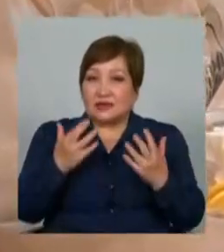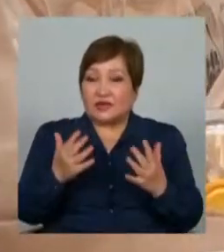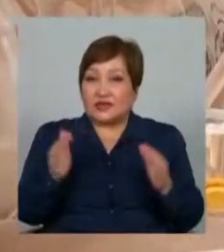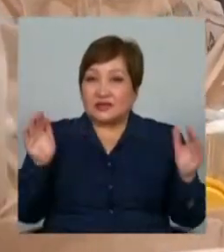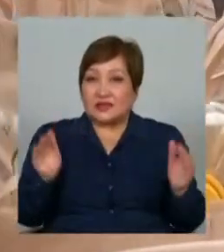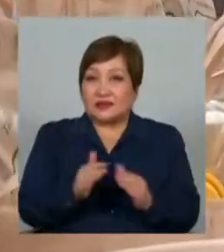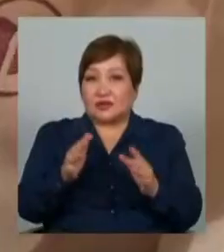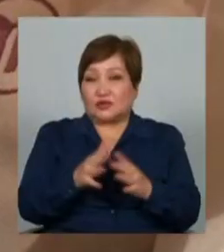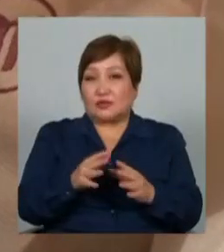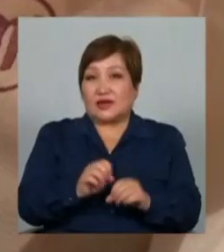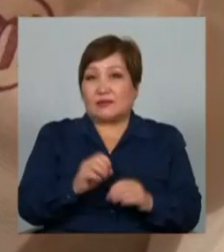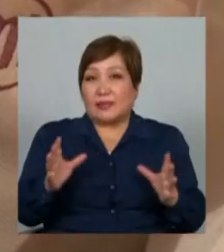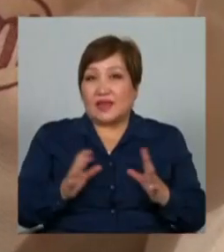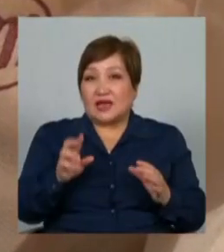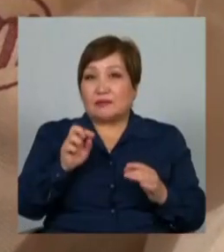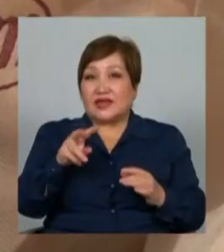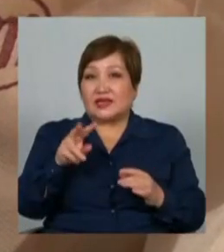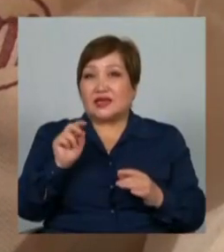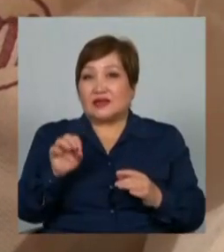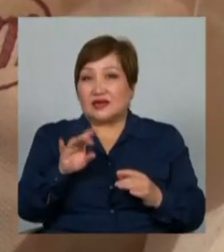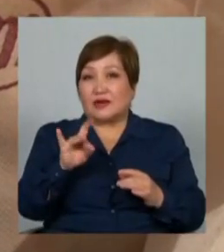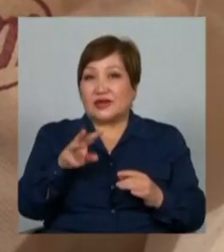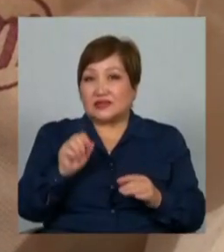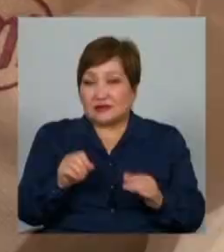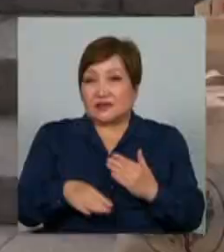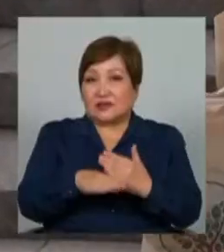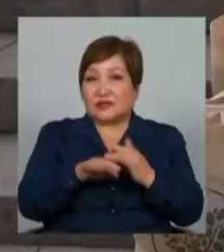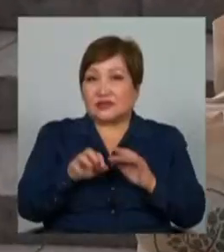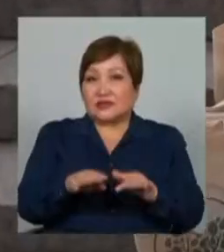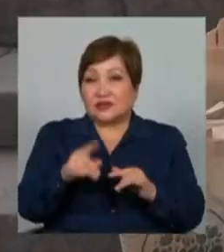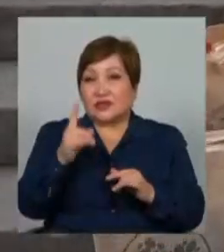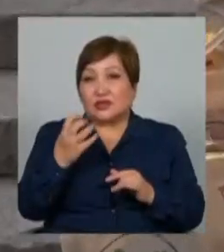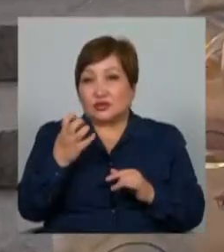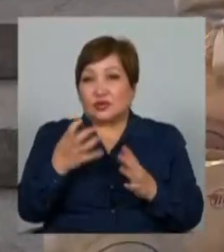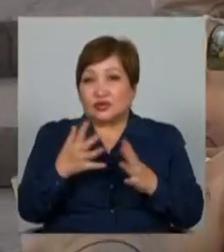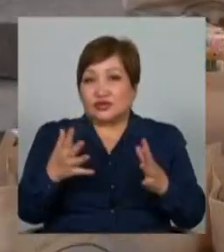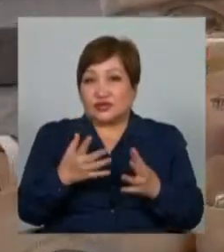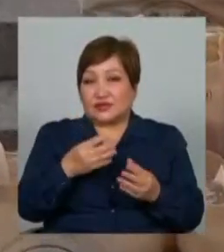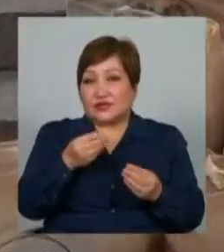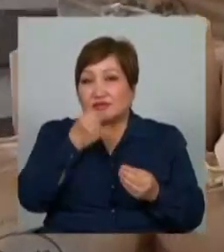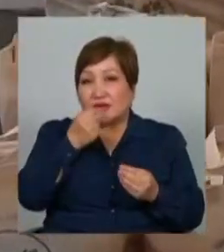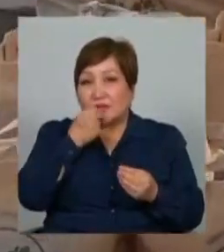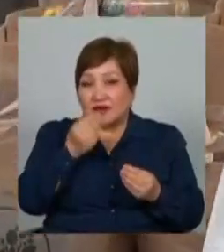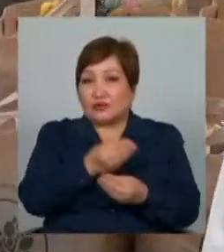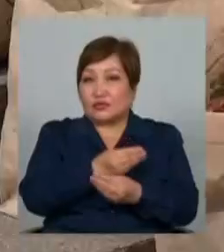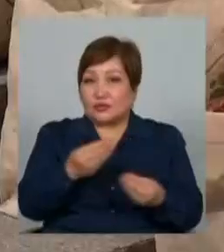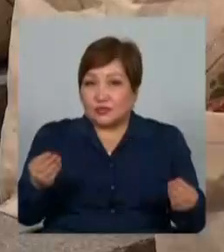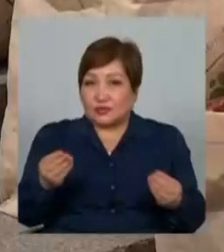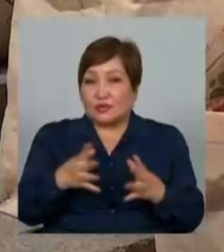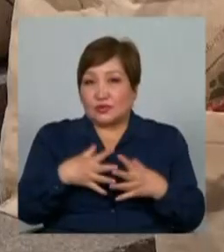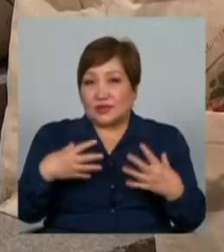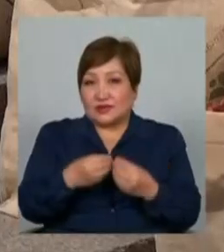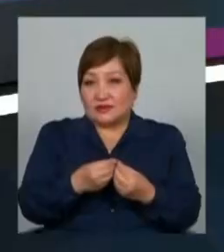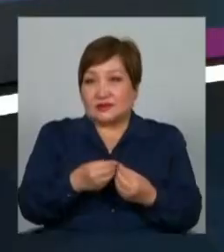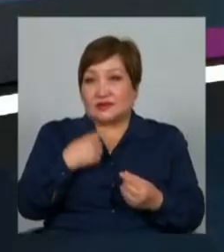Рамазан сыйатты қайырымдылық іс аясында 400 себет зәру отбасыларға үлестірілетінін жеткізді.